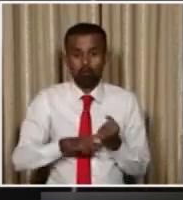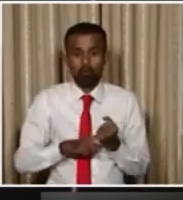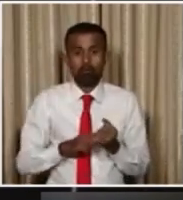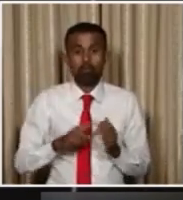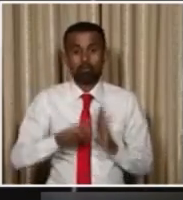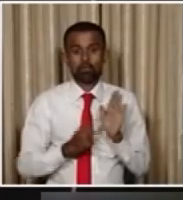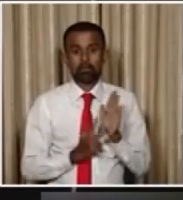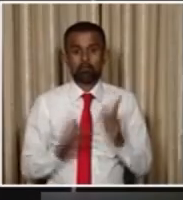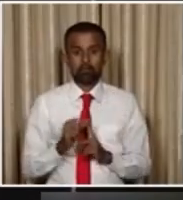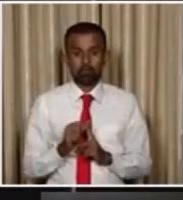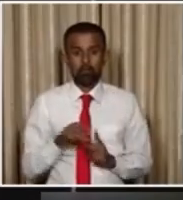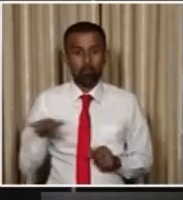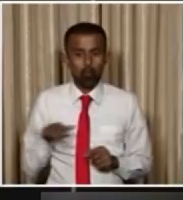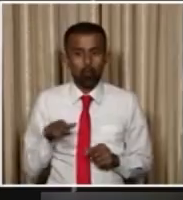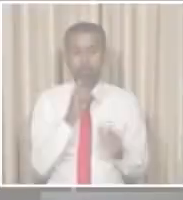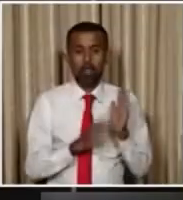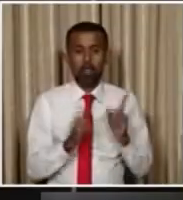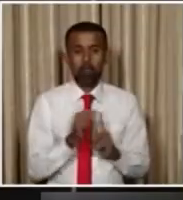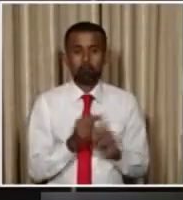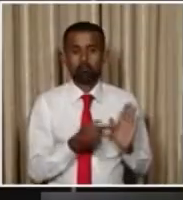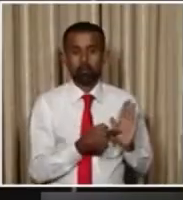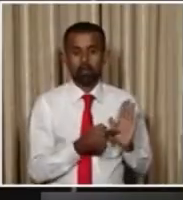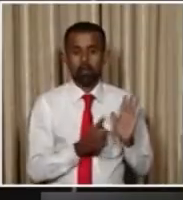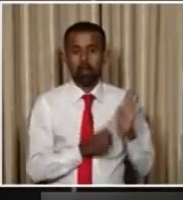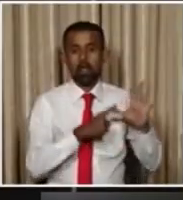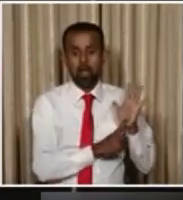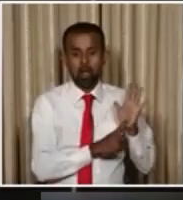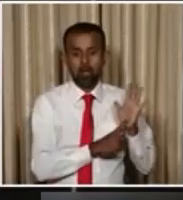ගමේ ඉඳපු ජේපිකාරෝ ටික. ඒතර ඒගොල්ලන්ටද මේ බලය දෙන්නේ? ලාල්කාන්ත